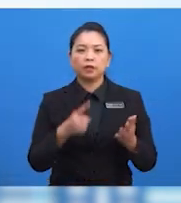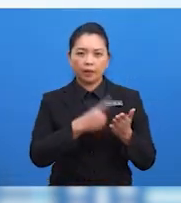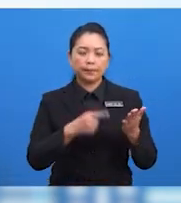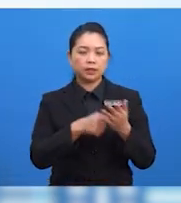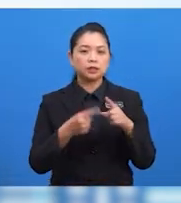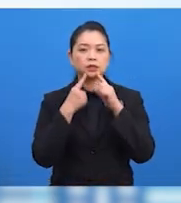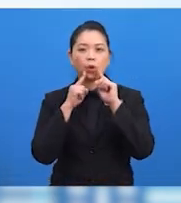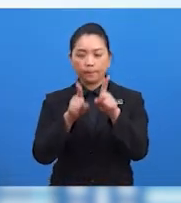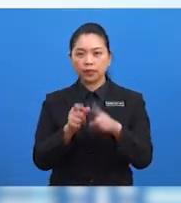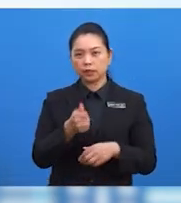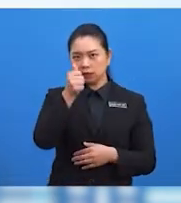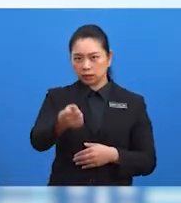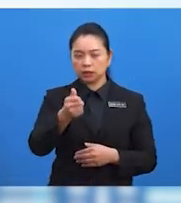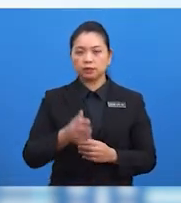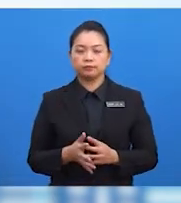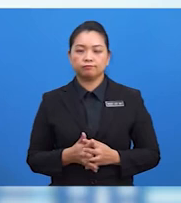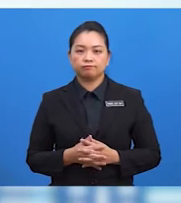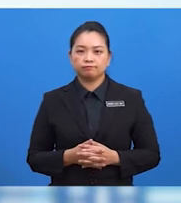Apakah jawapan anda?